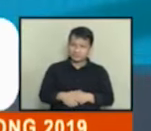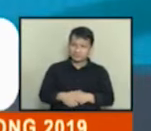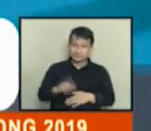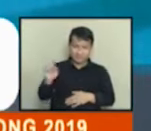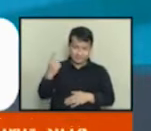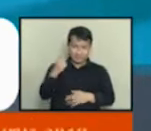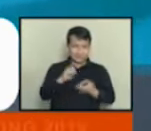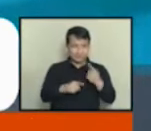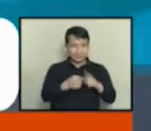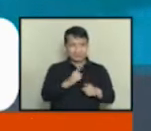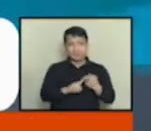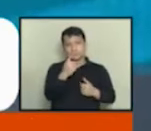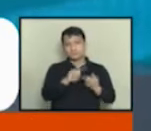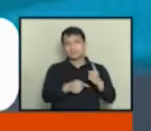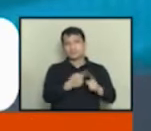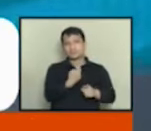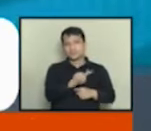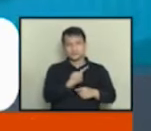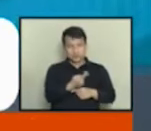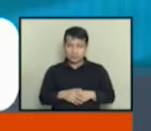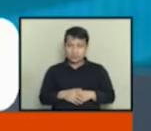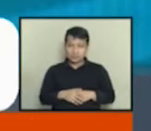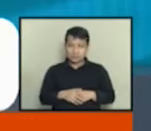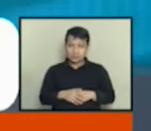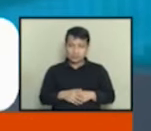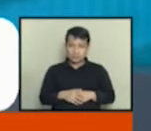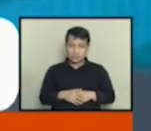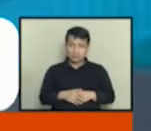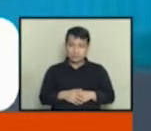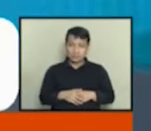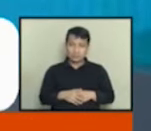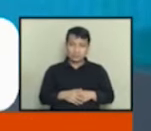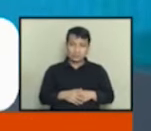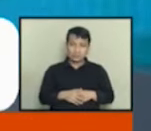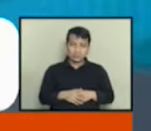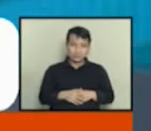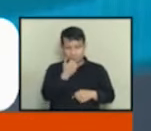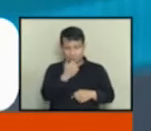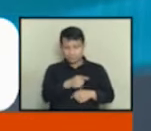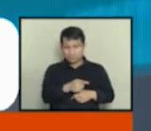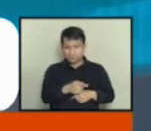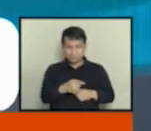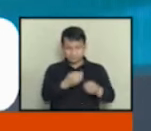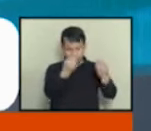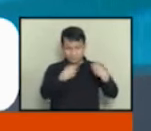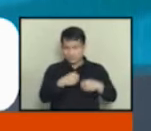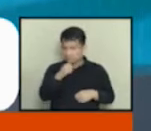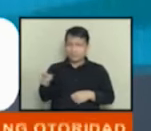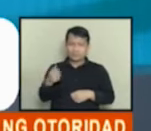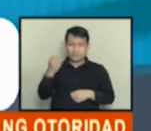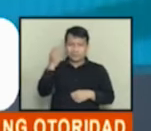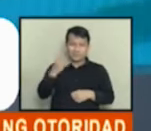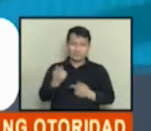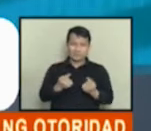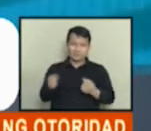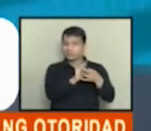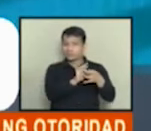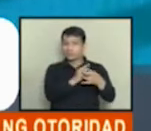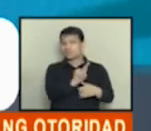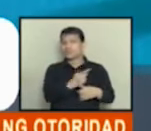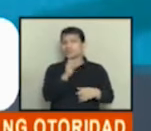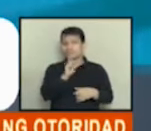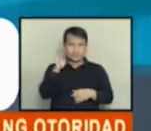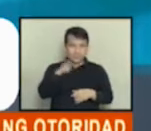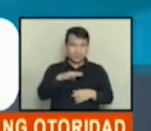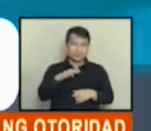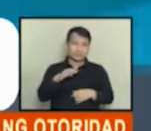ko, hindi ako tataluhin kasi sabi nga nung ibang mga may malinong nakikita, sabi ko hindi ako tataluhin yan kasi ang samahan namin